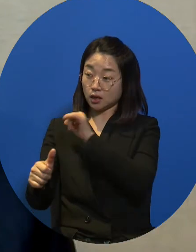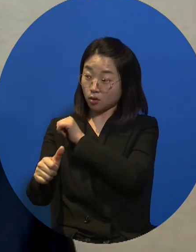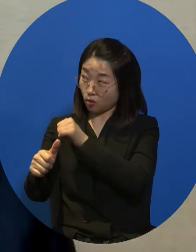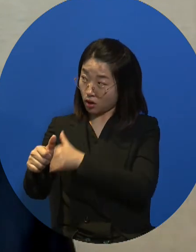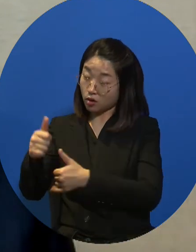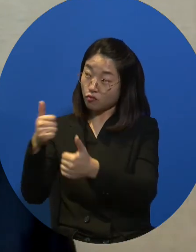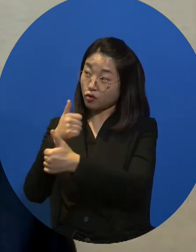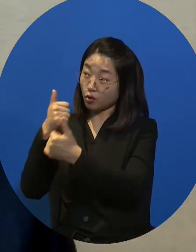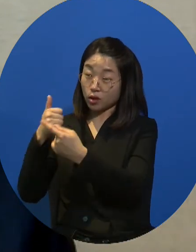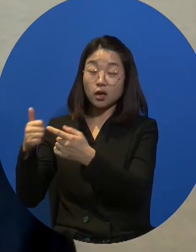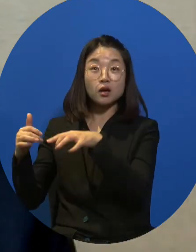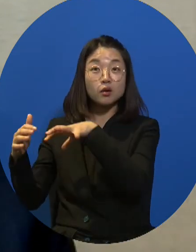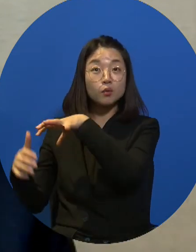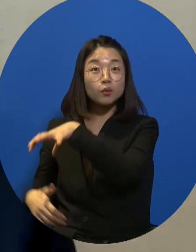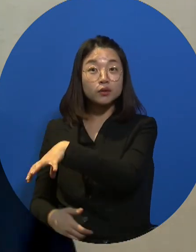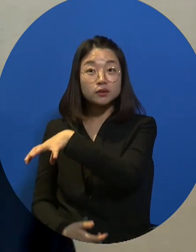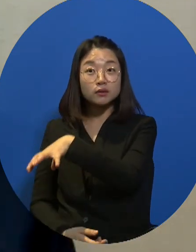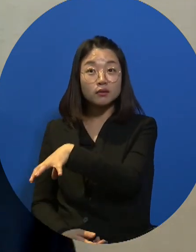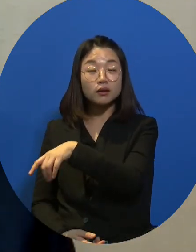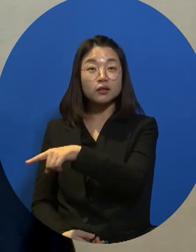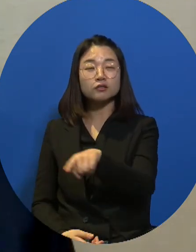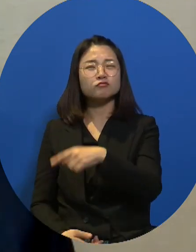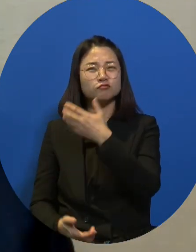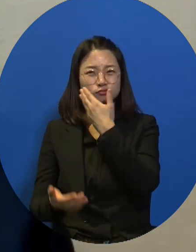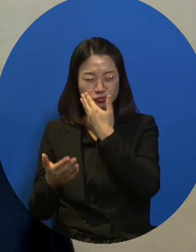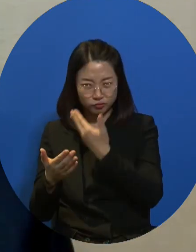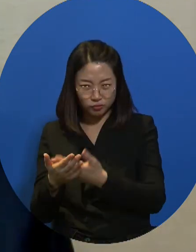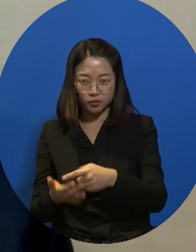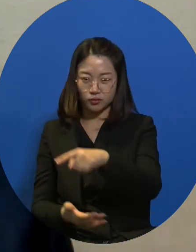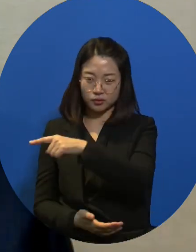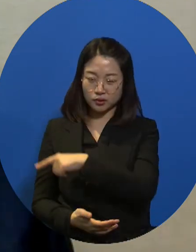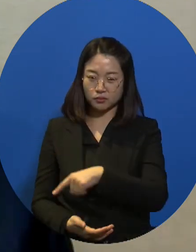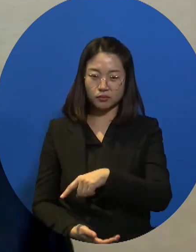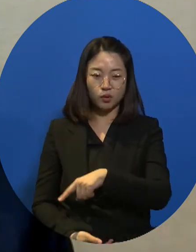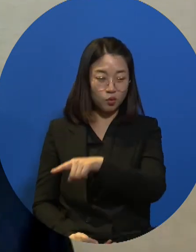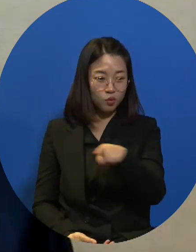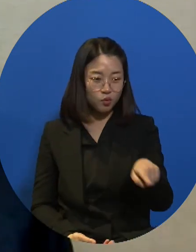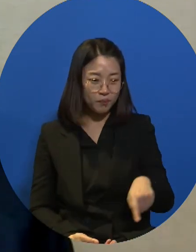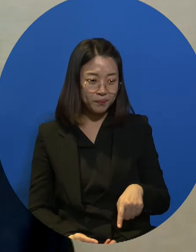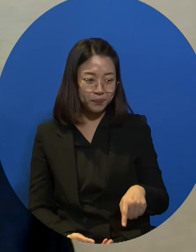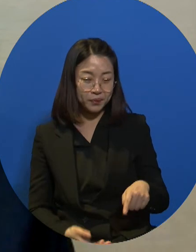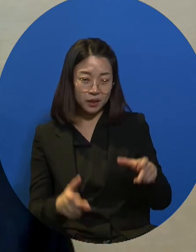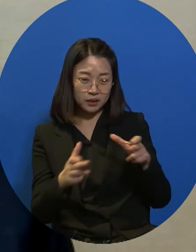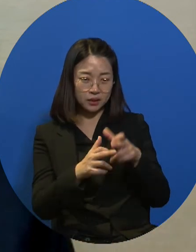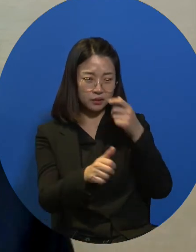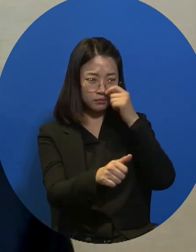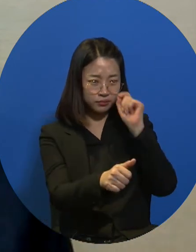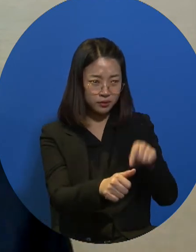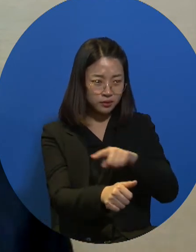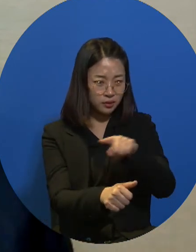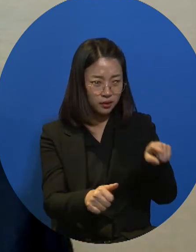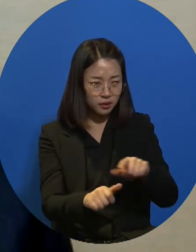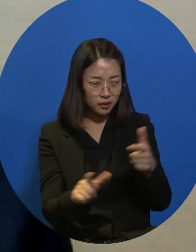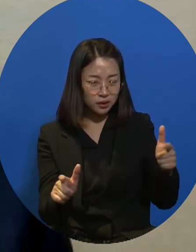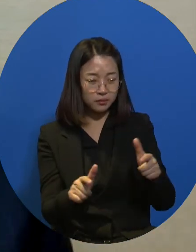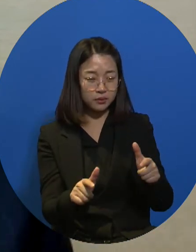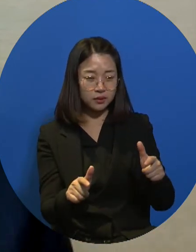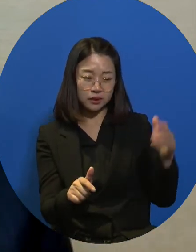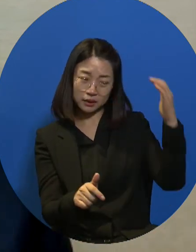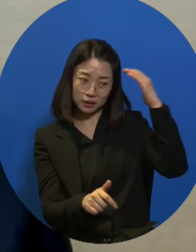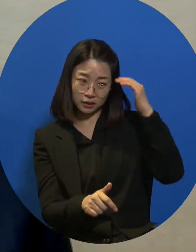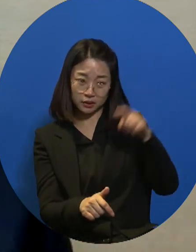규정된 권리의 그 아주 중요한 중대하거나 조직적인 침해에 대해서 정보를 입수하면